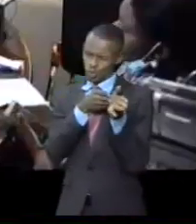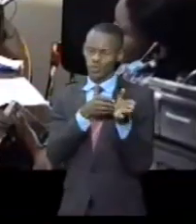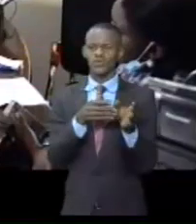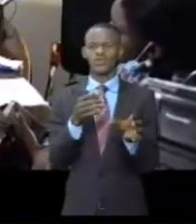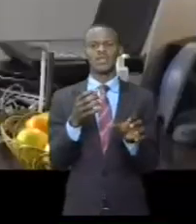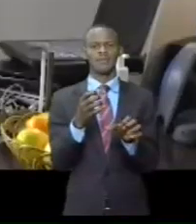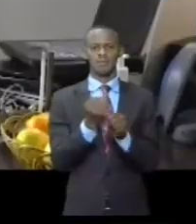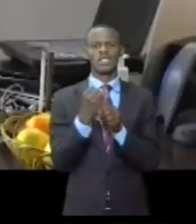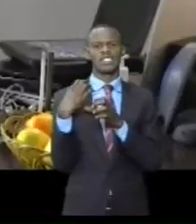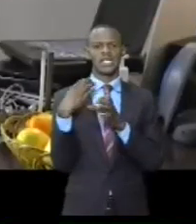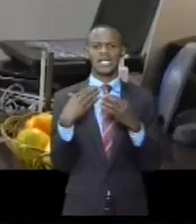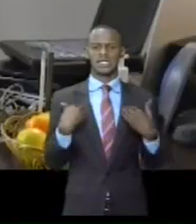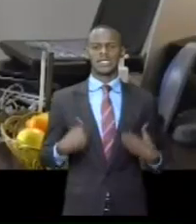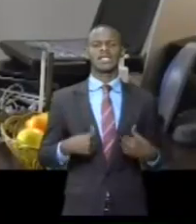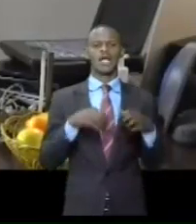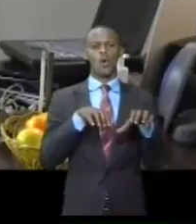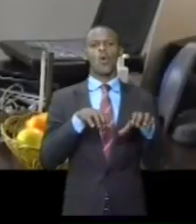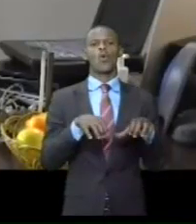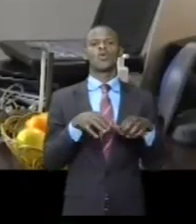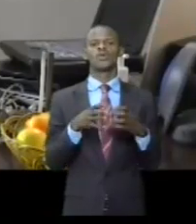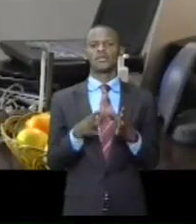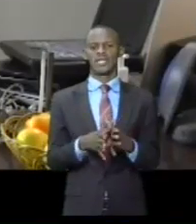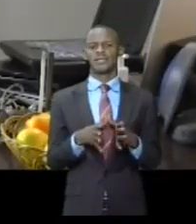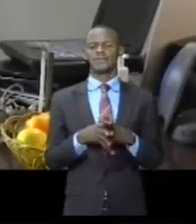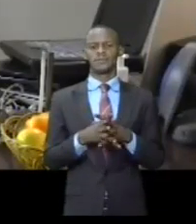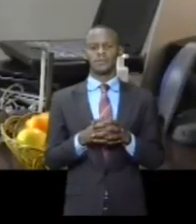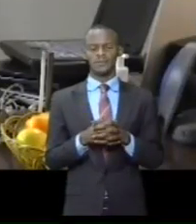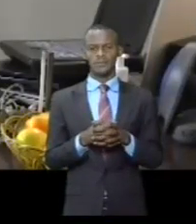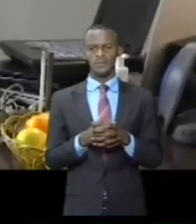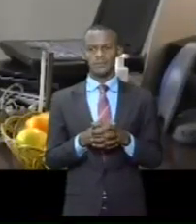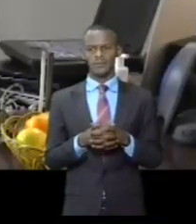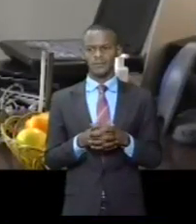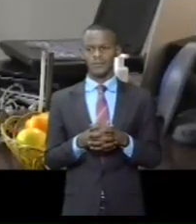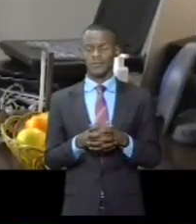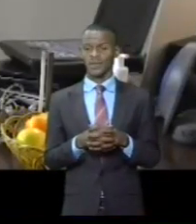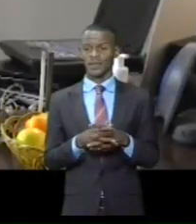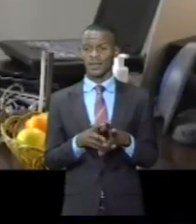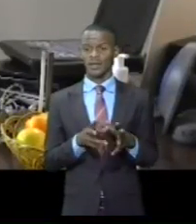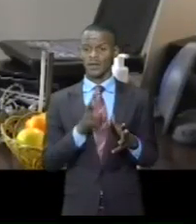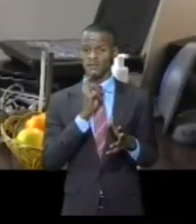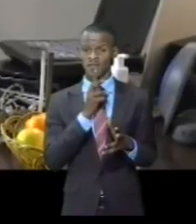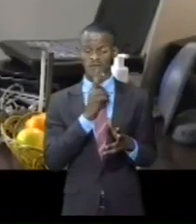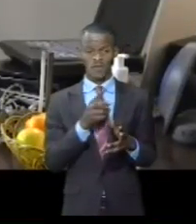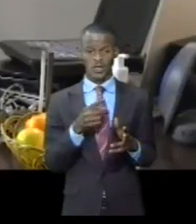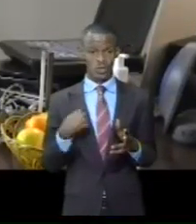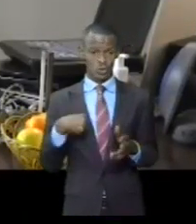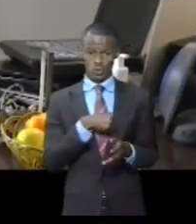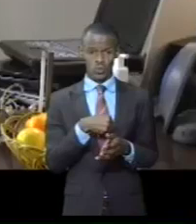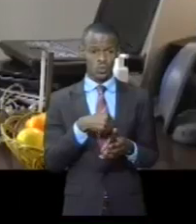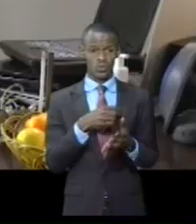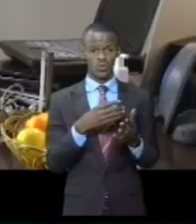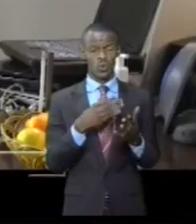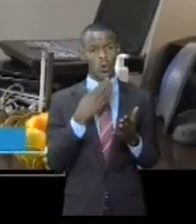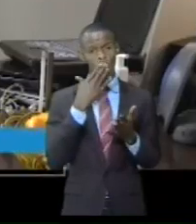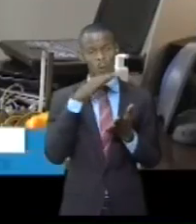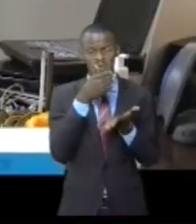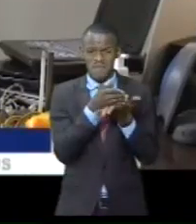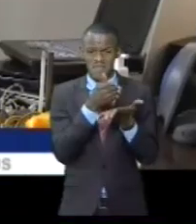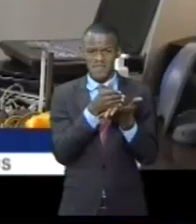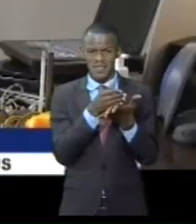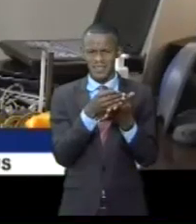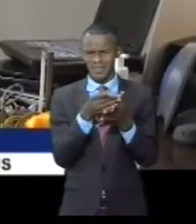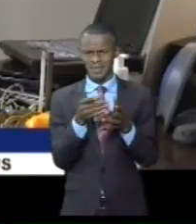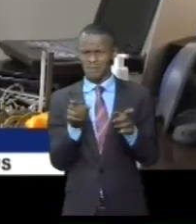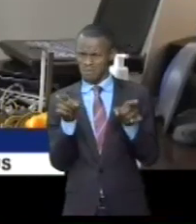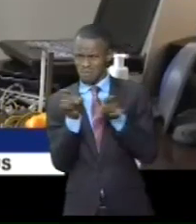population congolaise. Et partout ailleurs, un centre médical privé ne se compare pas aux centres médicaux publics.